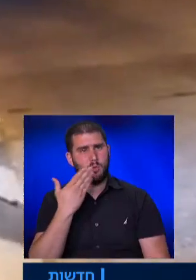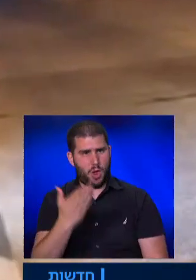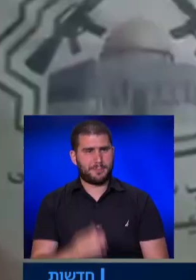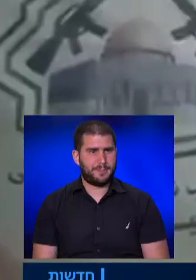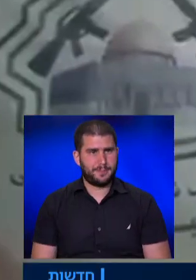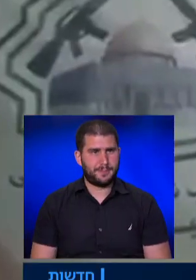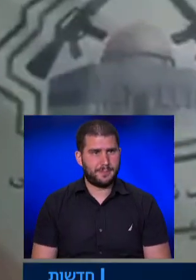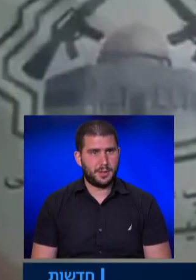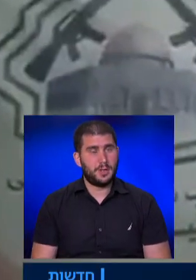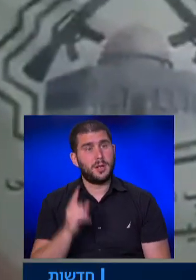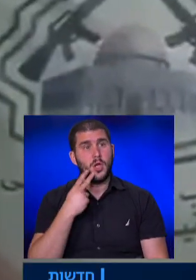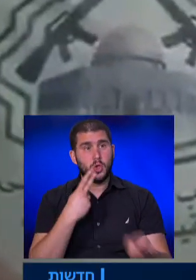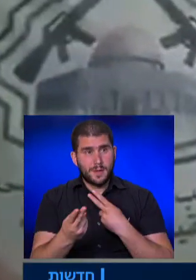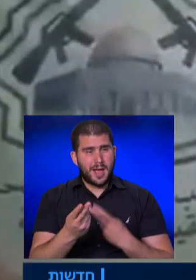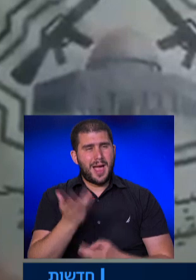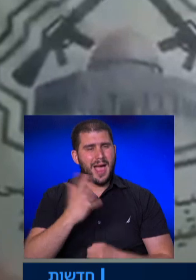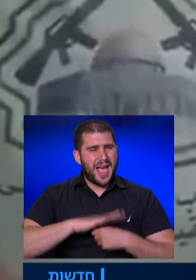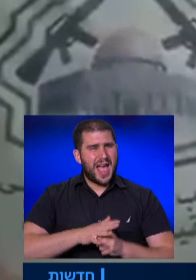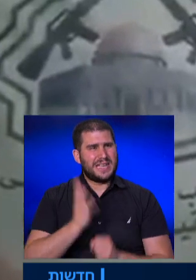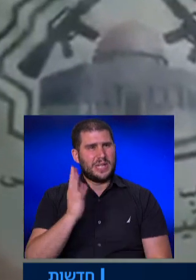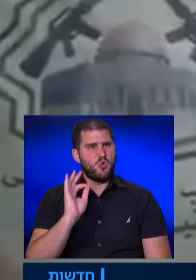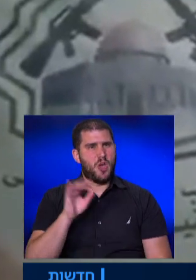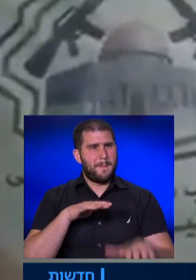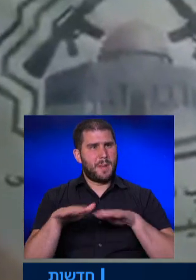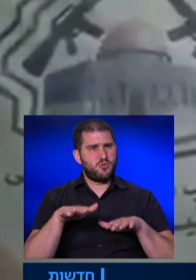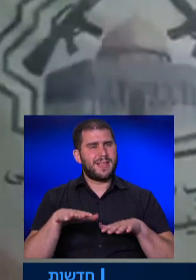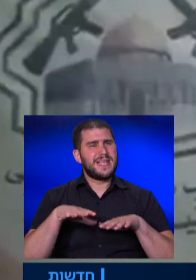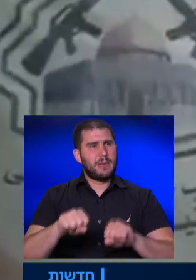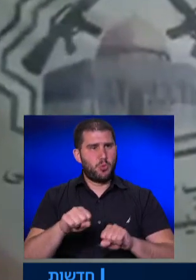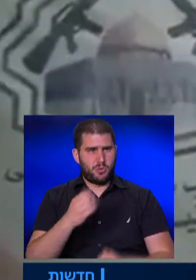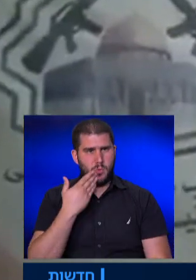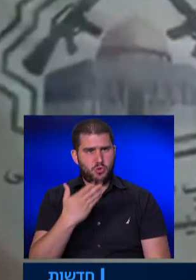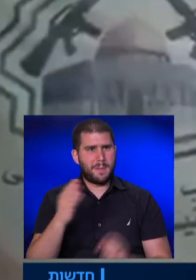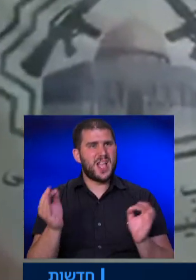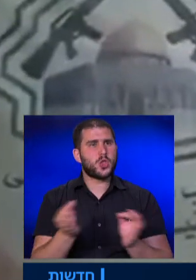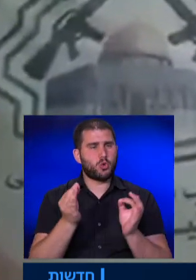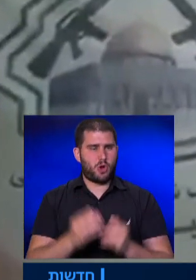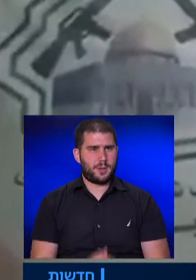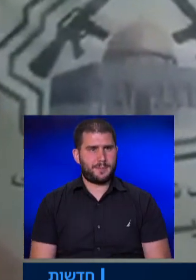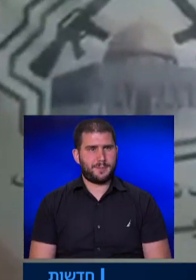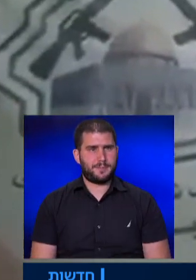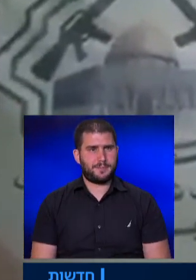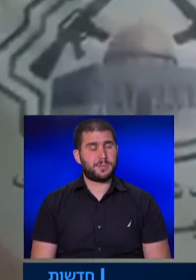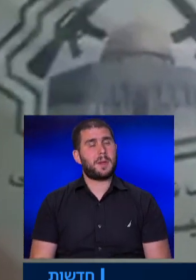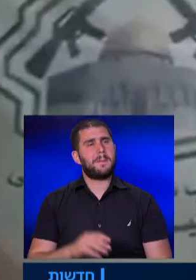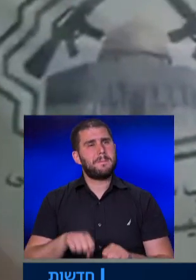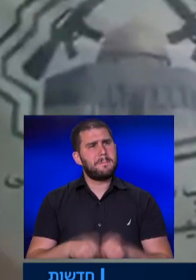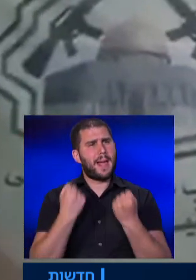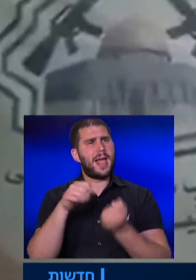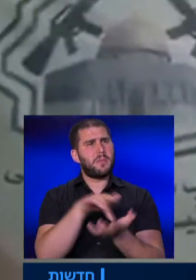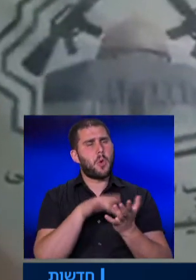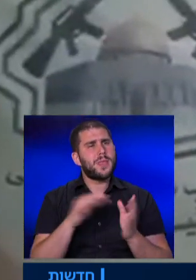בירושלים. ויאתי הדה רד למה תחום בהי חוקומת אל-אחתלל בקודס אל-אקדס מן בטשן